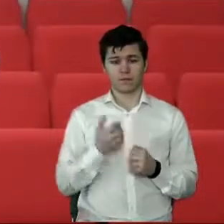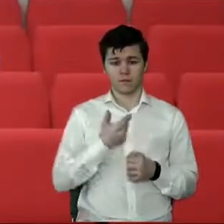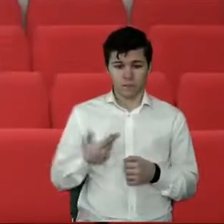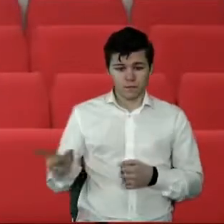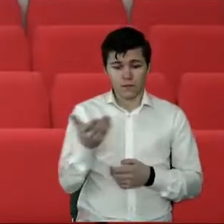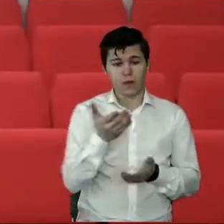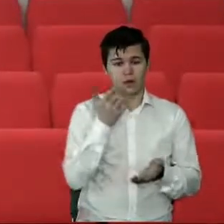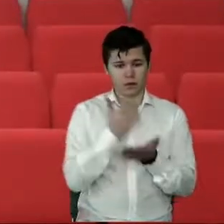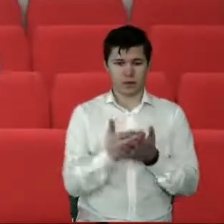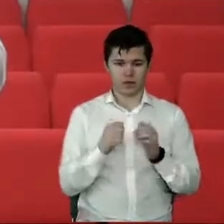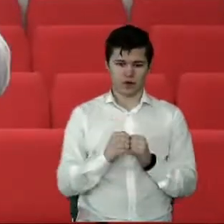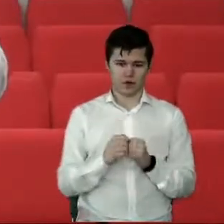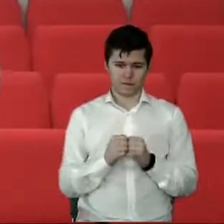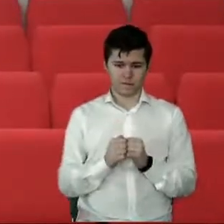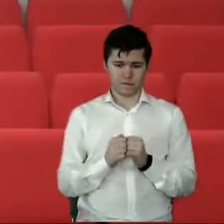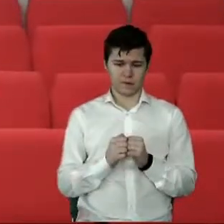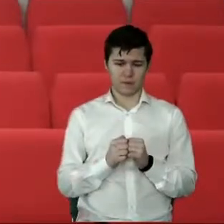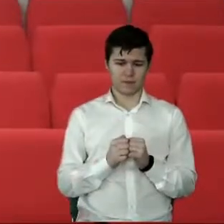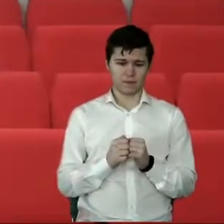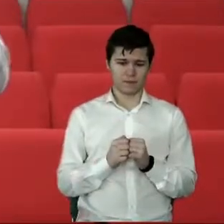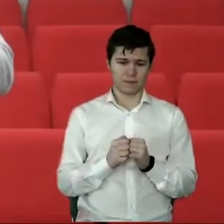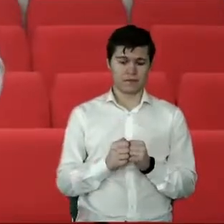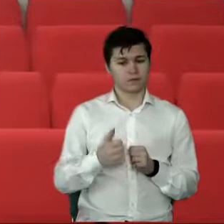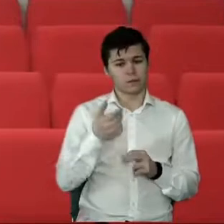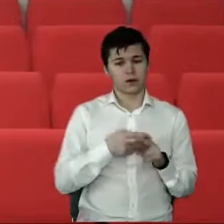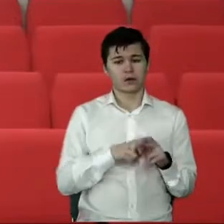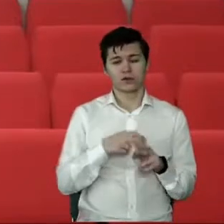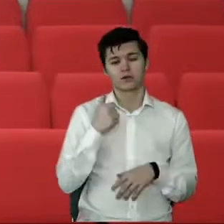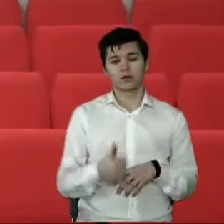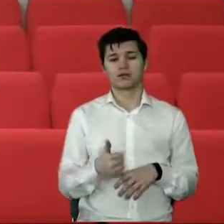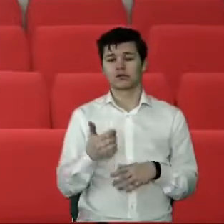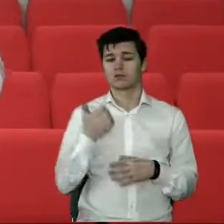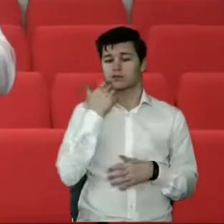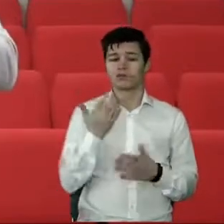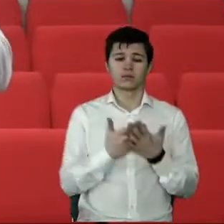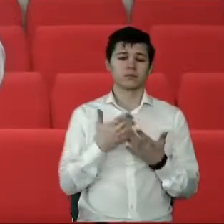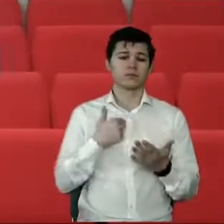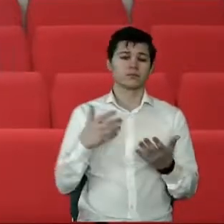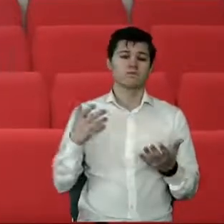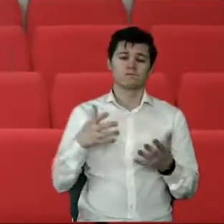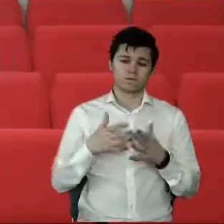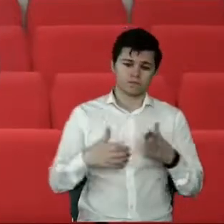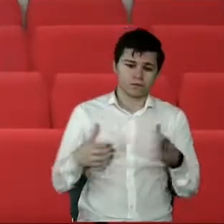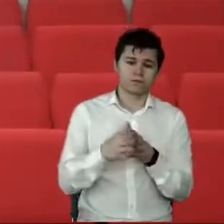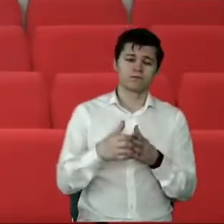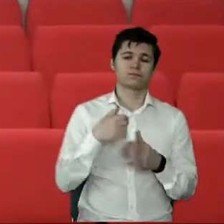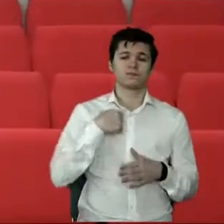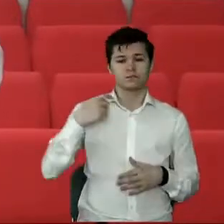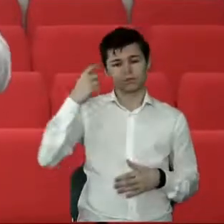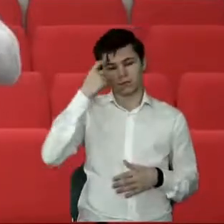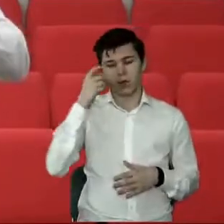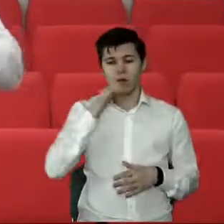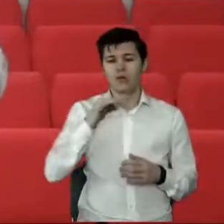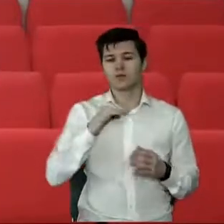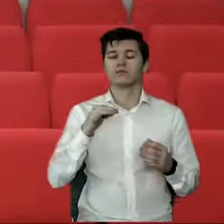по районам каждый день, чтобы молиться за власть, молиться за медиков, молиться за людей, которые подвержены этой